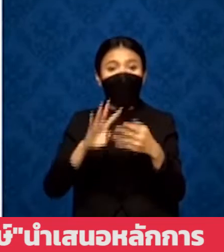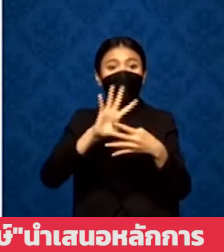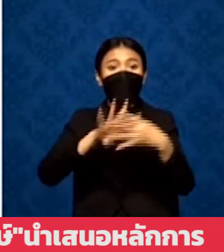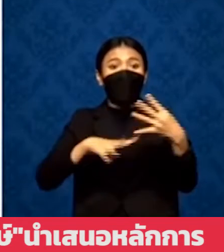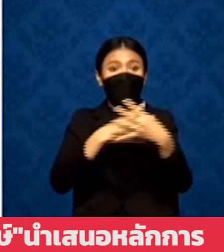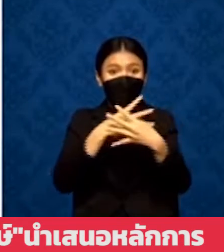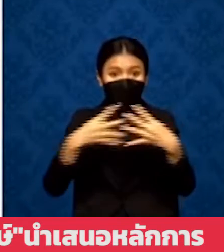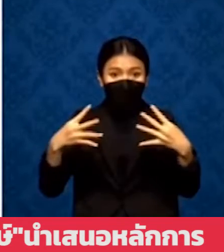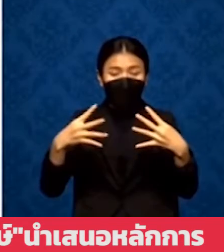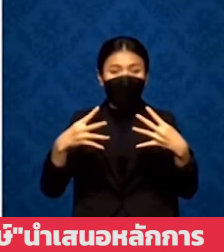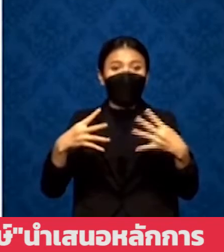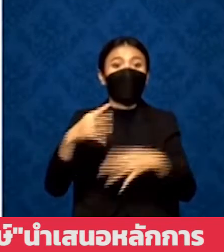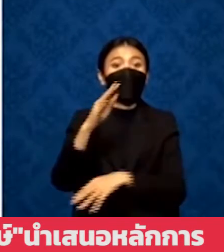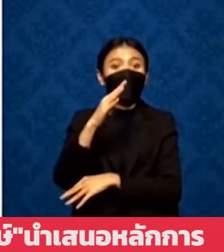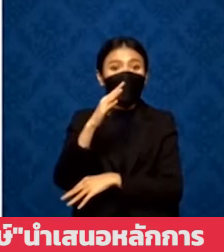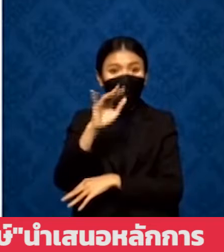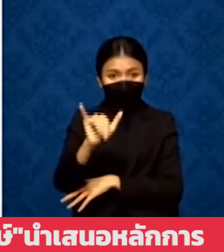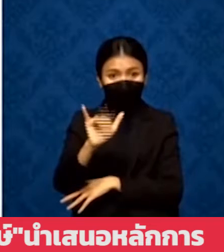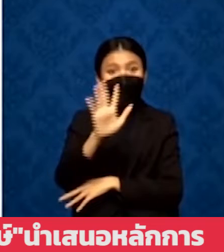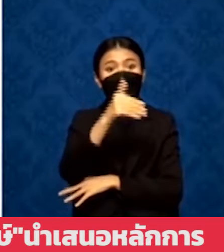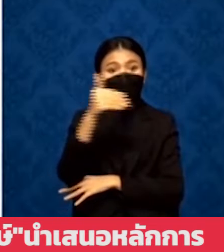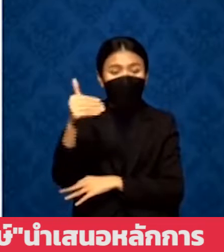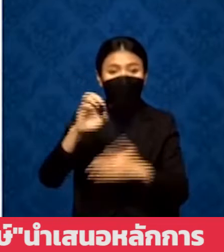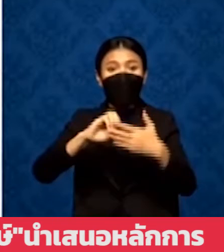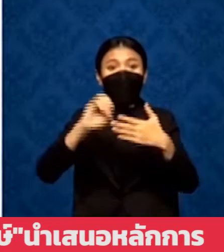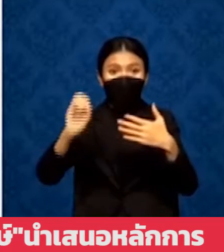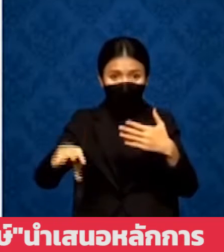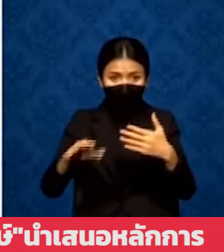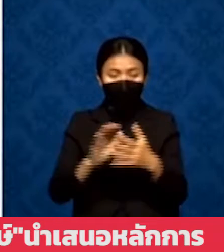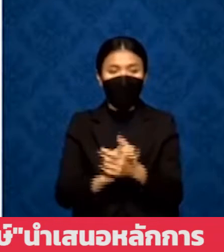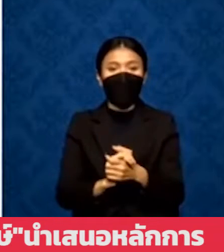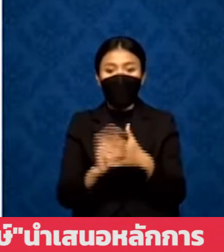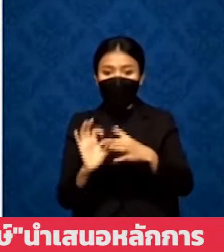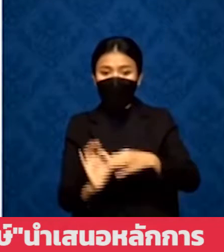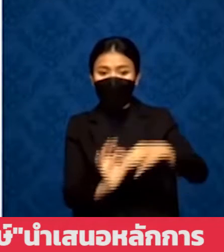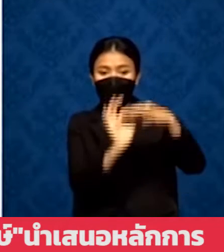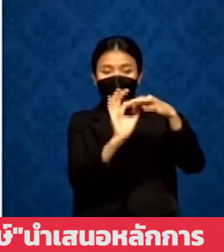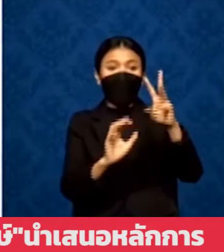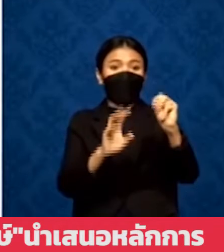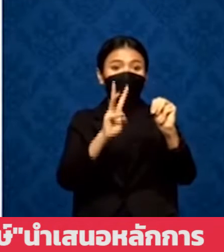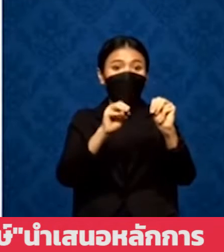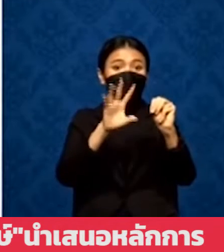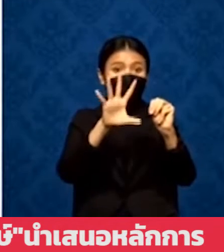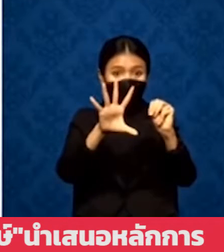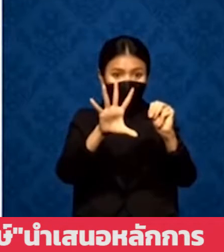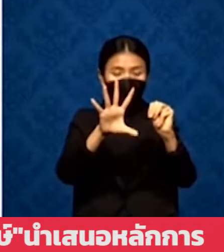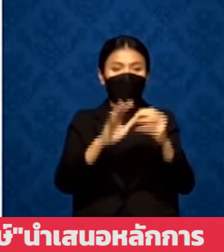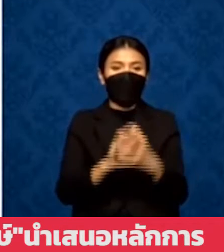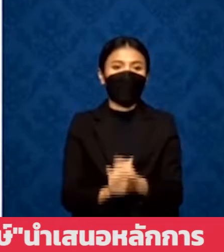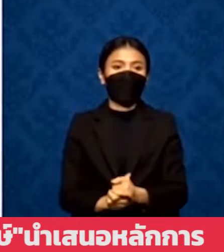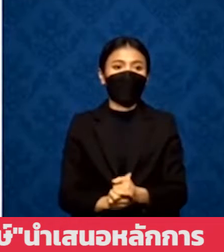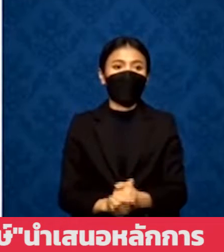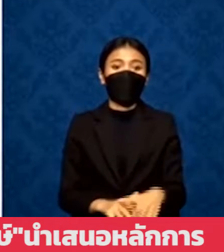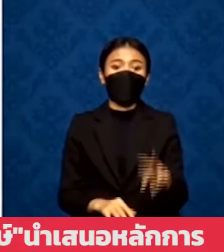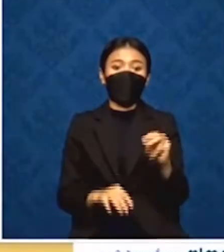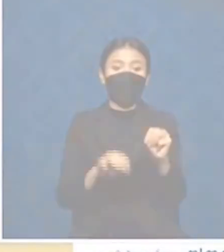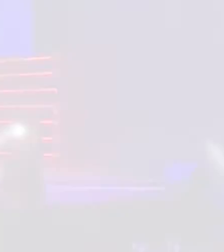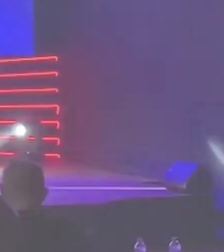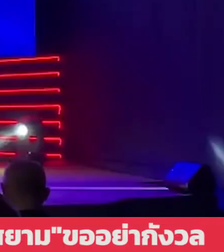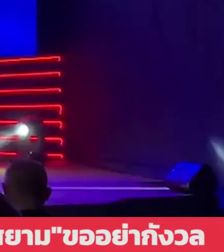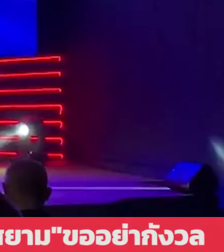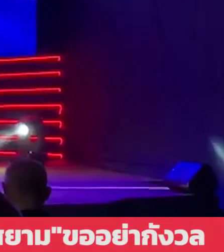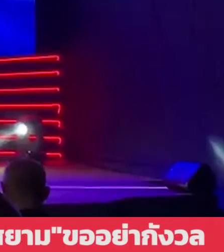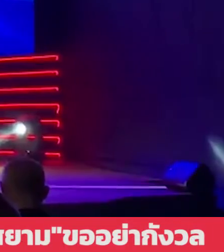13:25 น.สมพงษ์นำเสนอหลักการและเหตุผลร่างแก้ไขรัฐธรรมนูญ4ร่างในส่วนของพรรคเพื่อไทยและพรรคร่วมฝ่ายค้านต่อที่ประชุมรัฐสภา